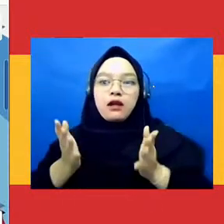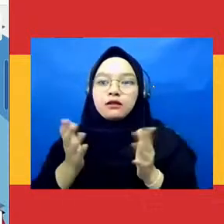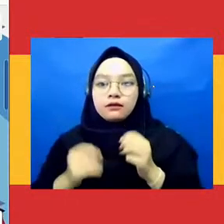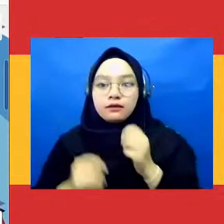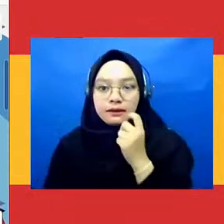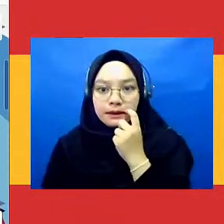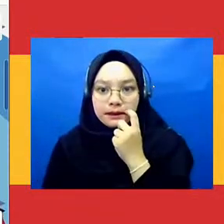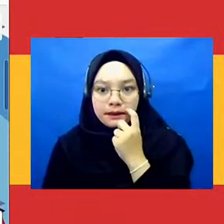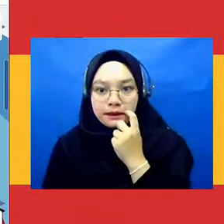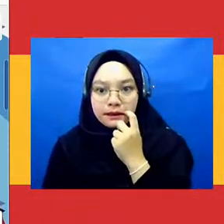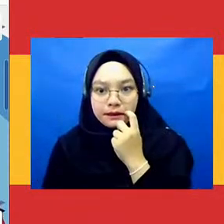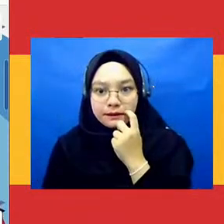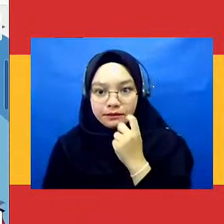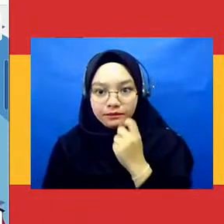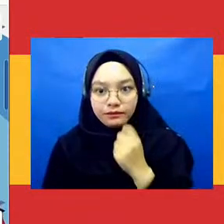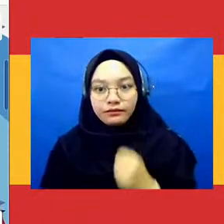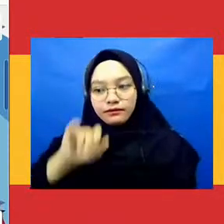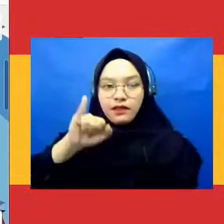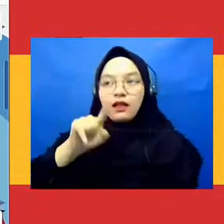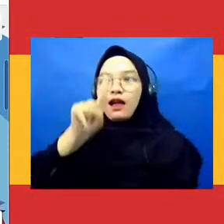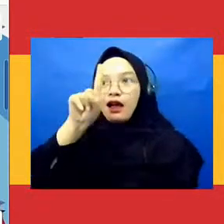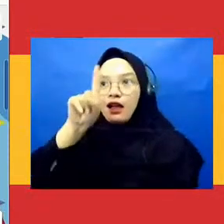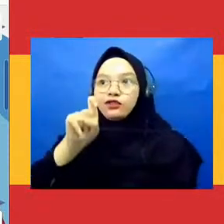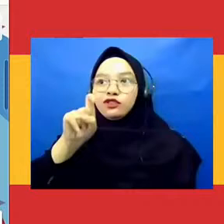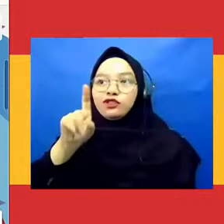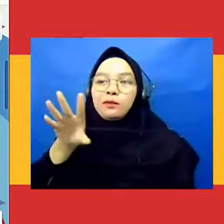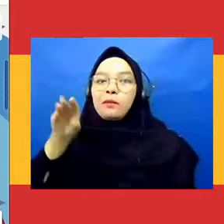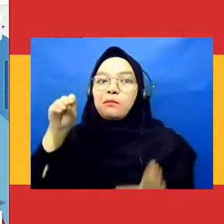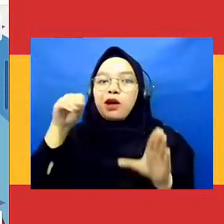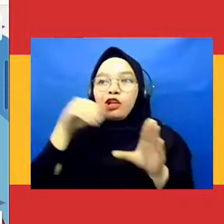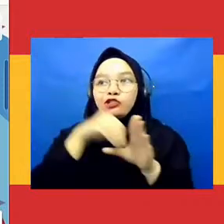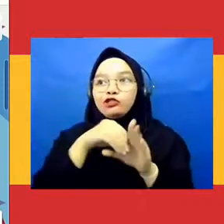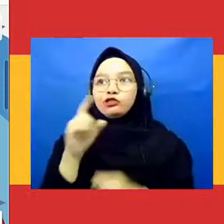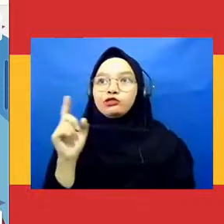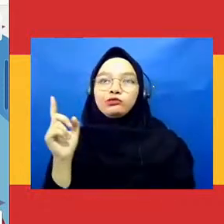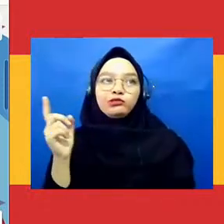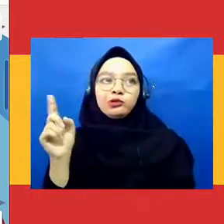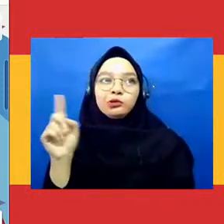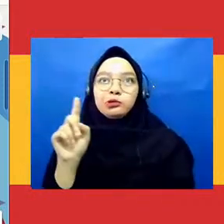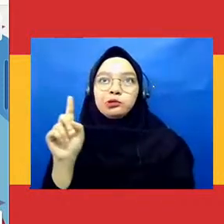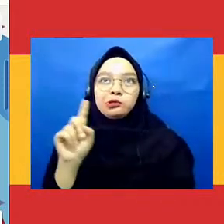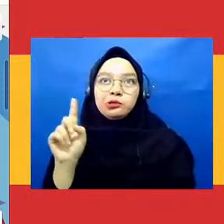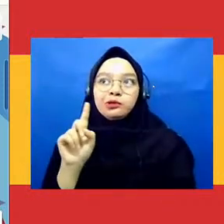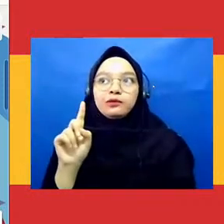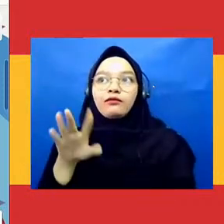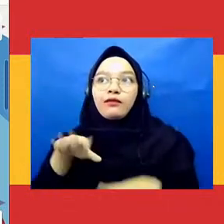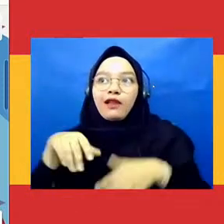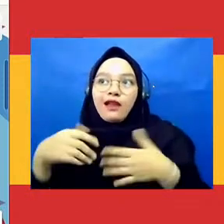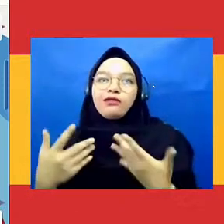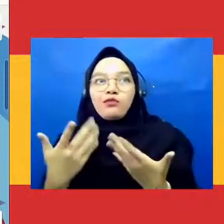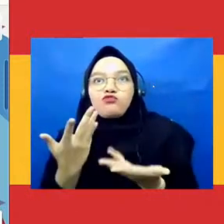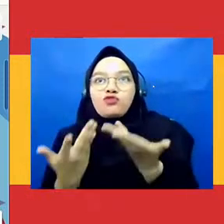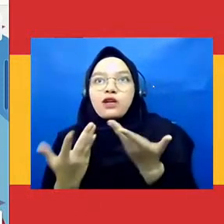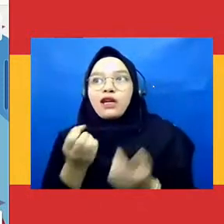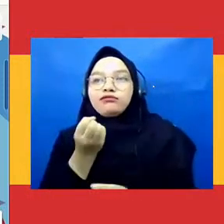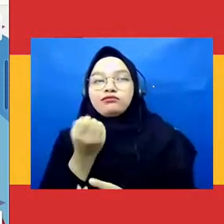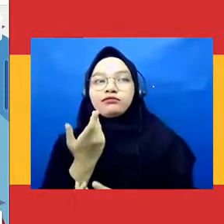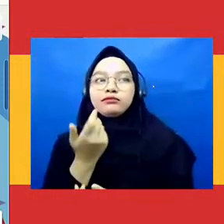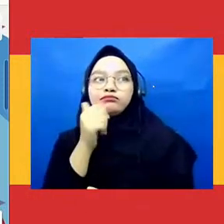Iya, harus sign in dulu, Ibu Inga. Atau ada yang ingin menyarankan, kami bisa bantu ketikkan.